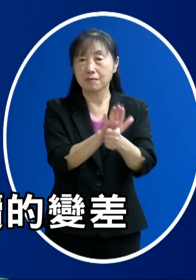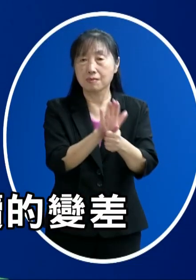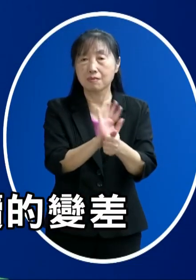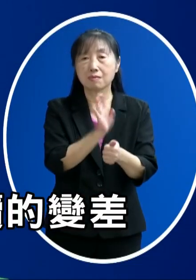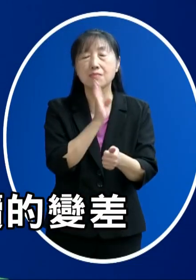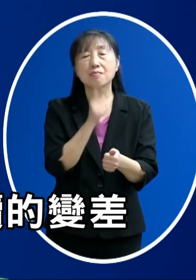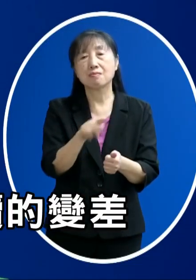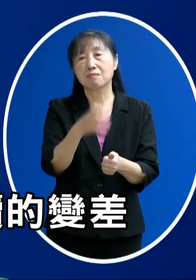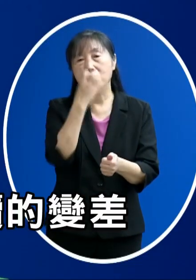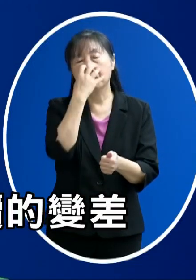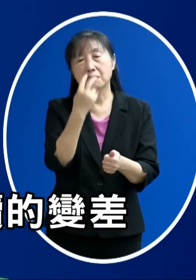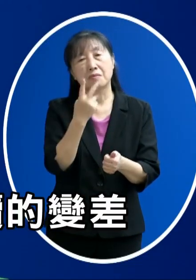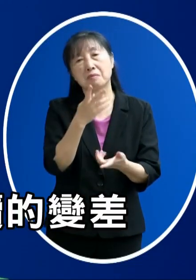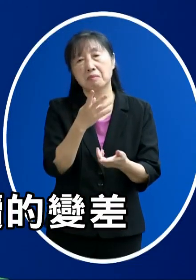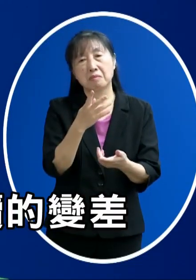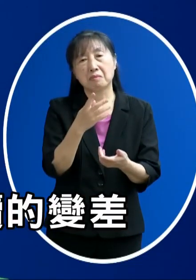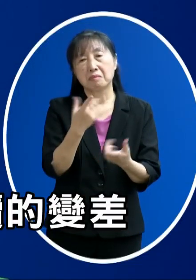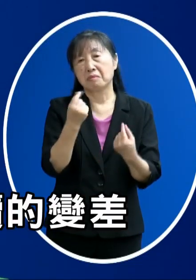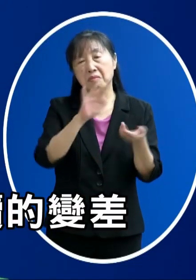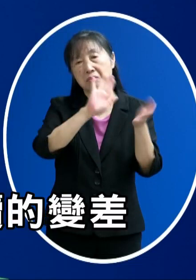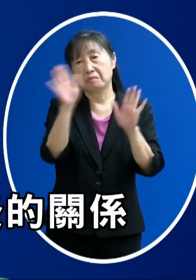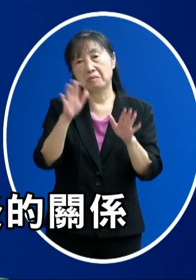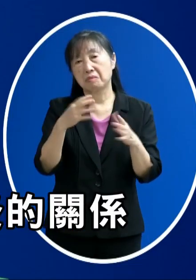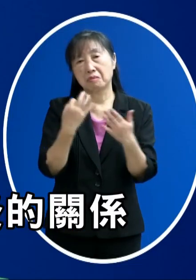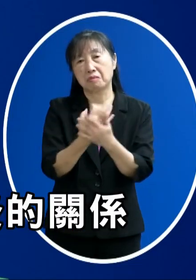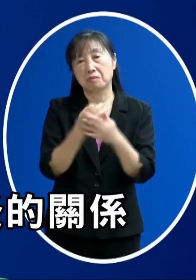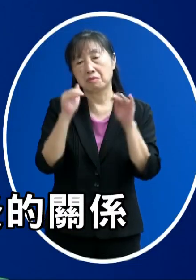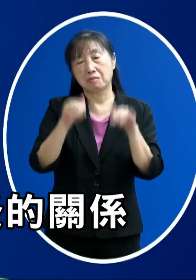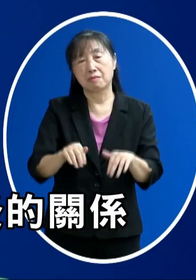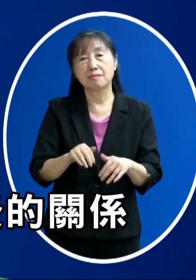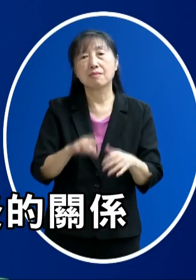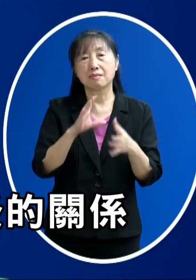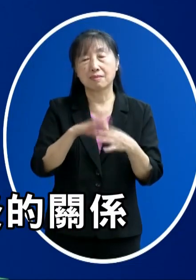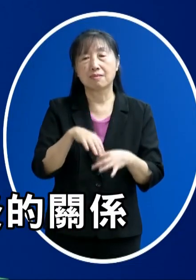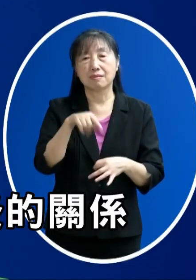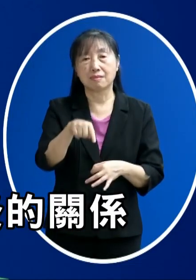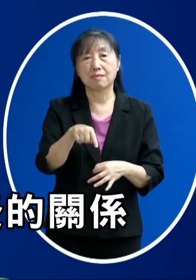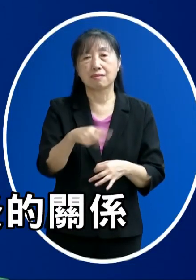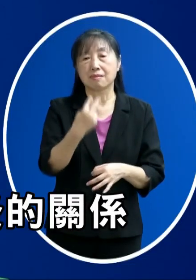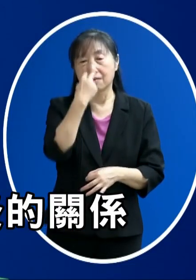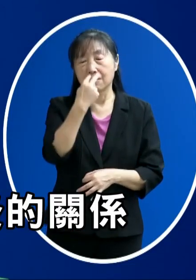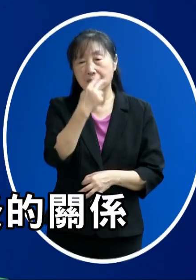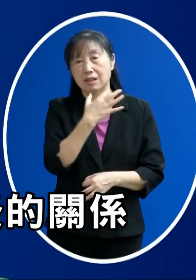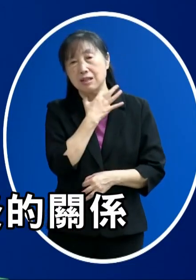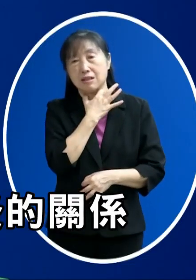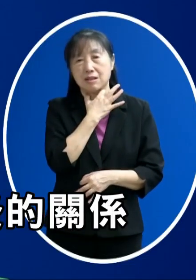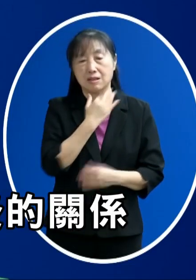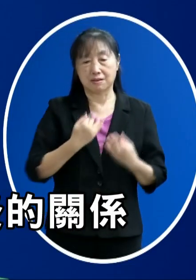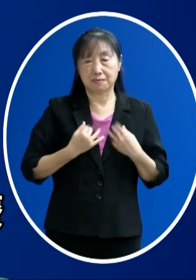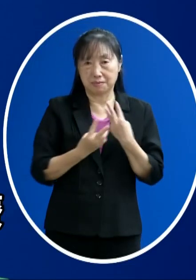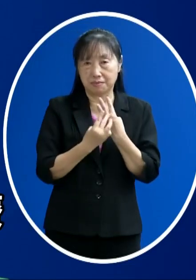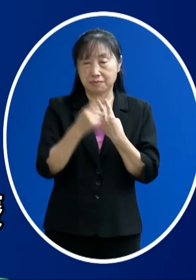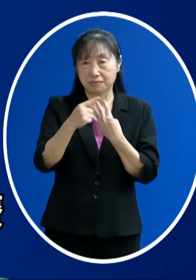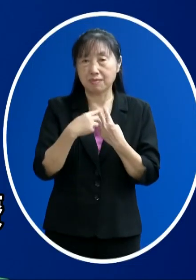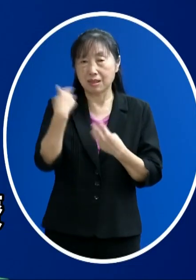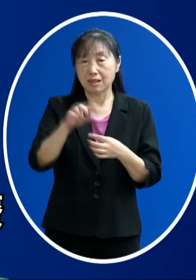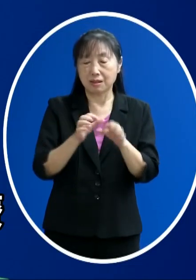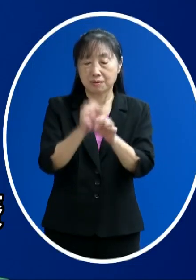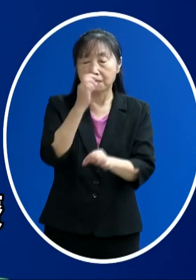过后来因为氧气状况仍然持续的变差，所以就因为这个呼吸窘迫肺炎的关系，插